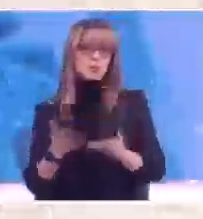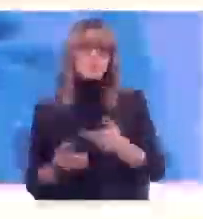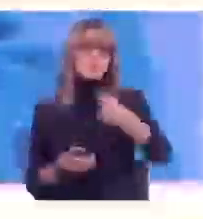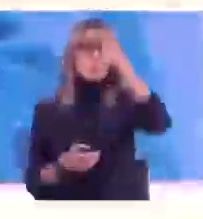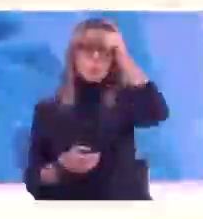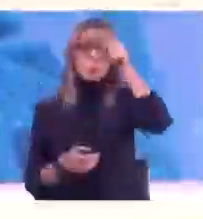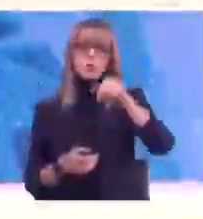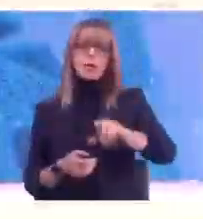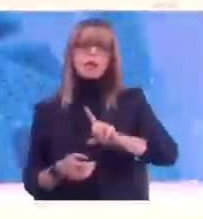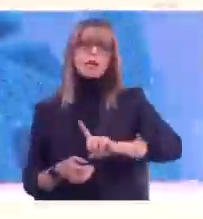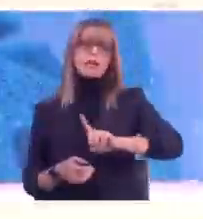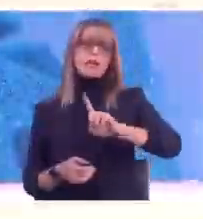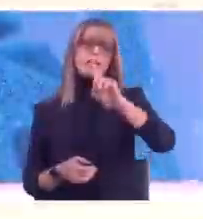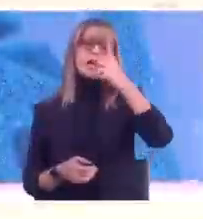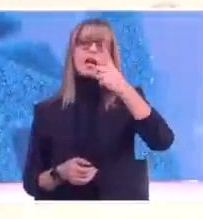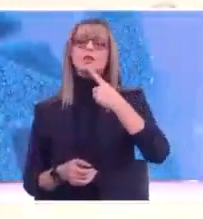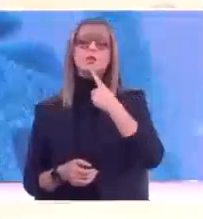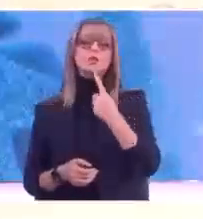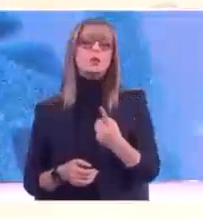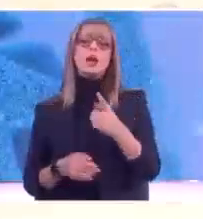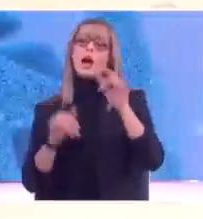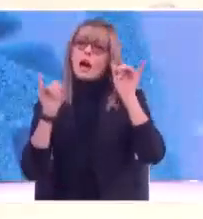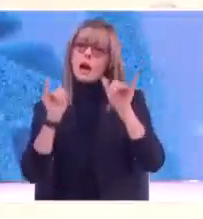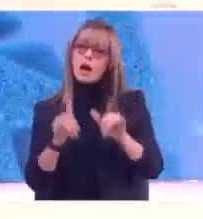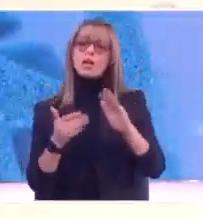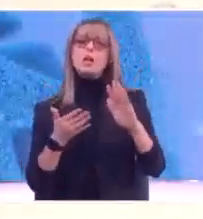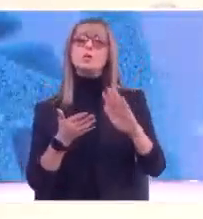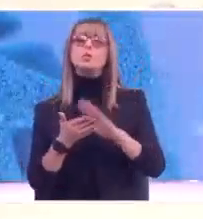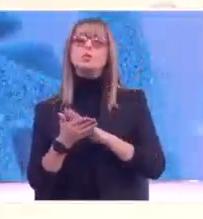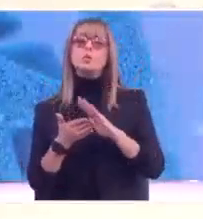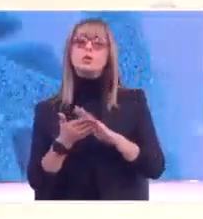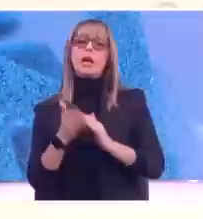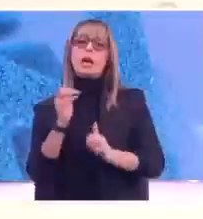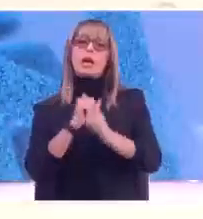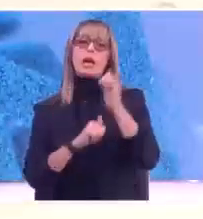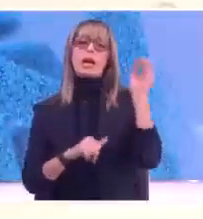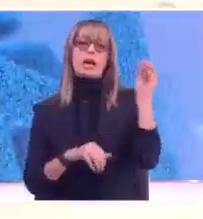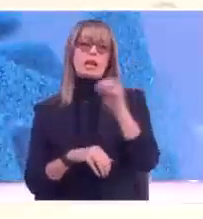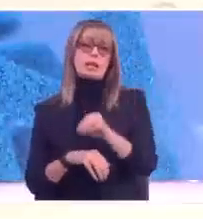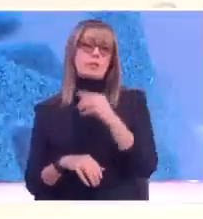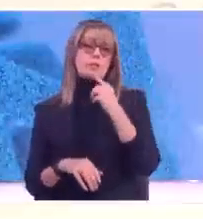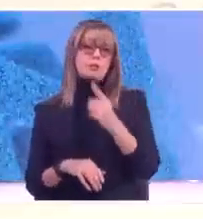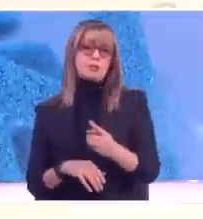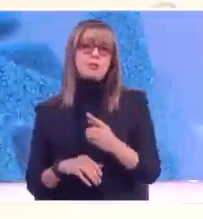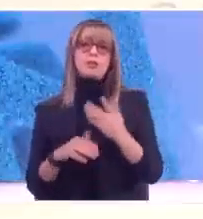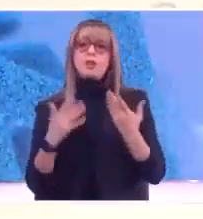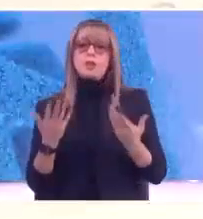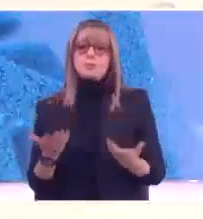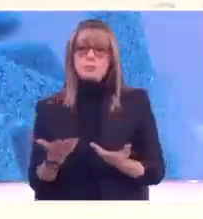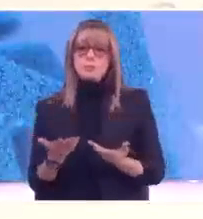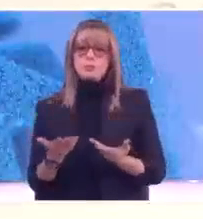Türkiye'ye tek vaatleri yine aynı düzeni geri getirmek. Ama